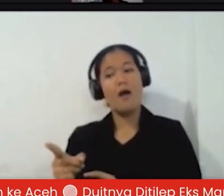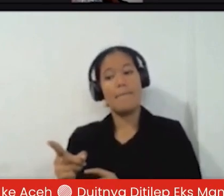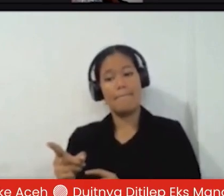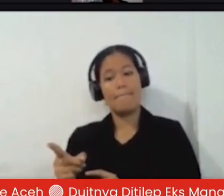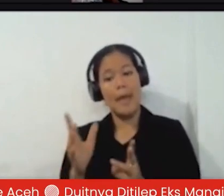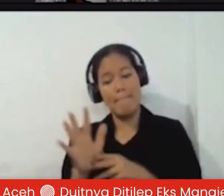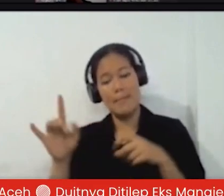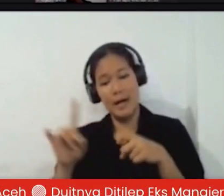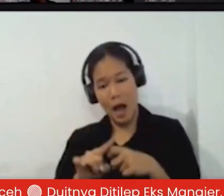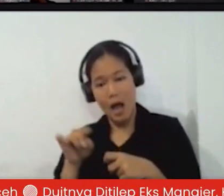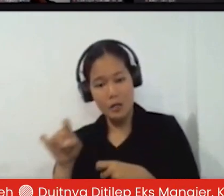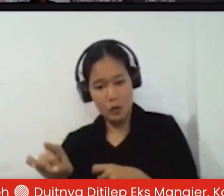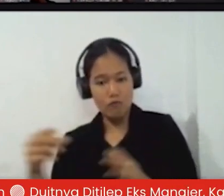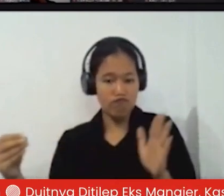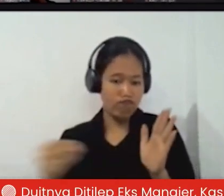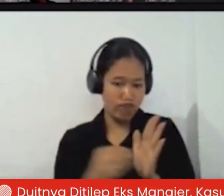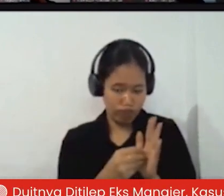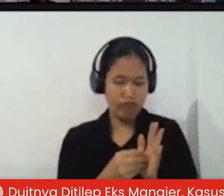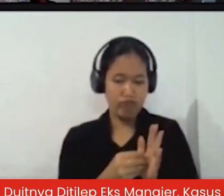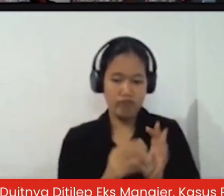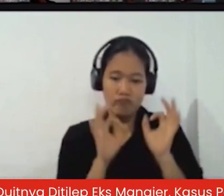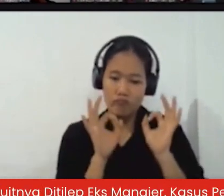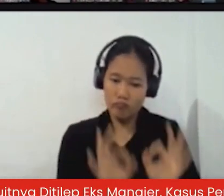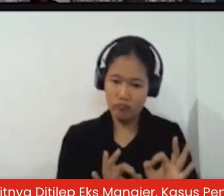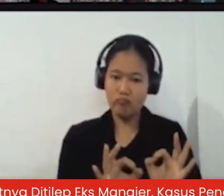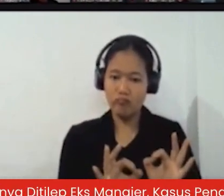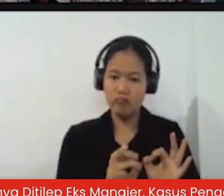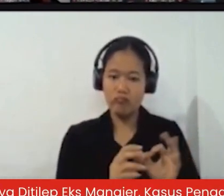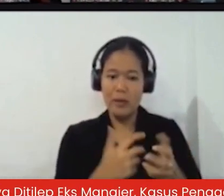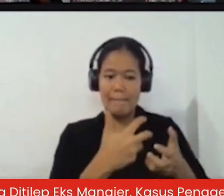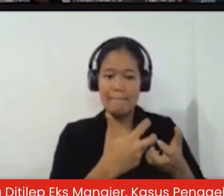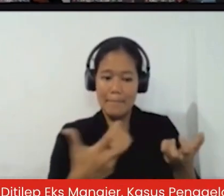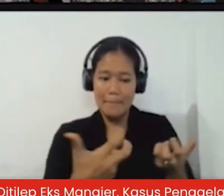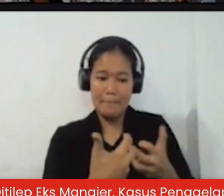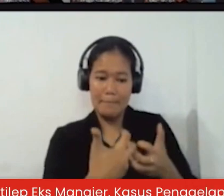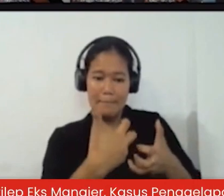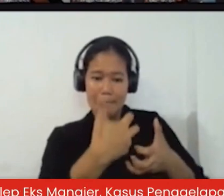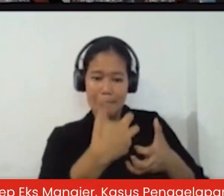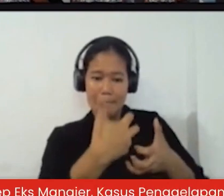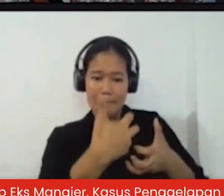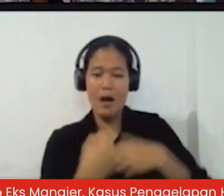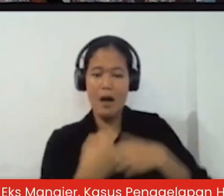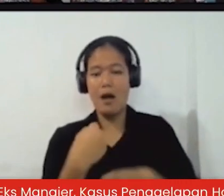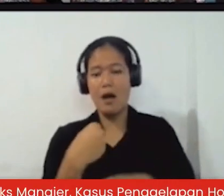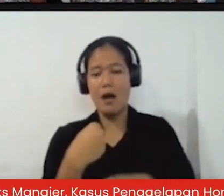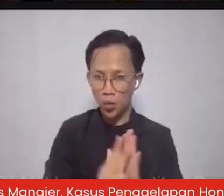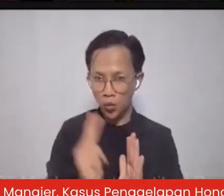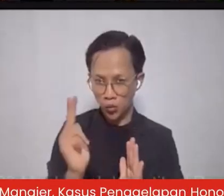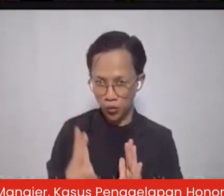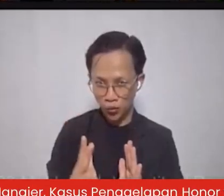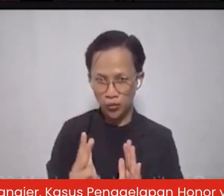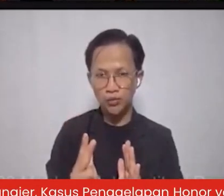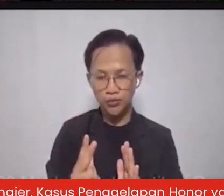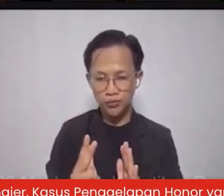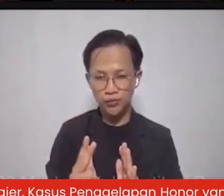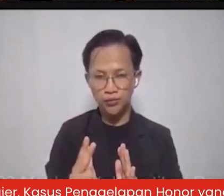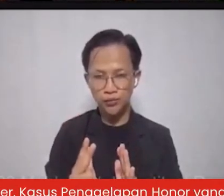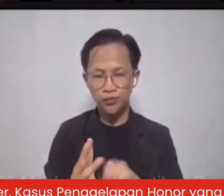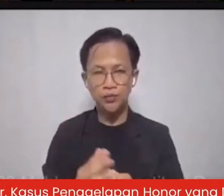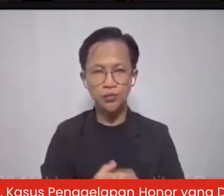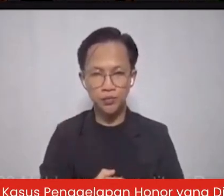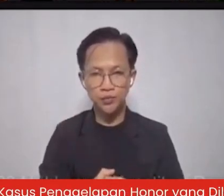satu kesatuan yang utuh yang tak dapat dipisahkan dari putusan nomor n 90 2023 setusnya